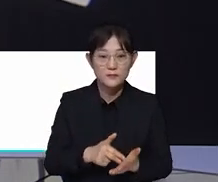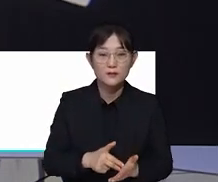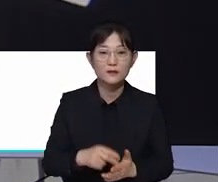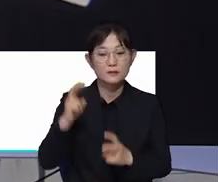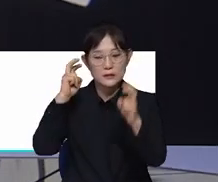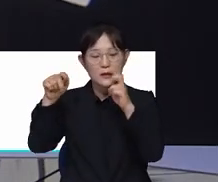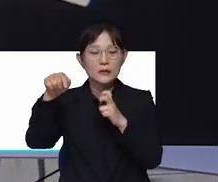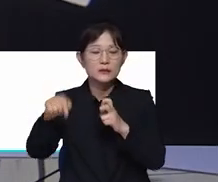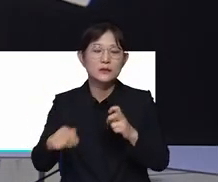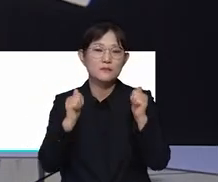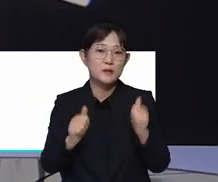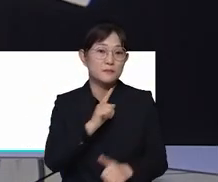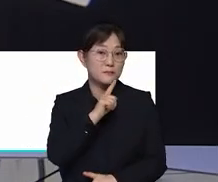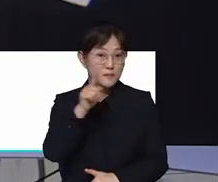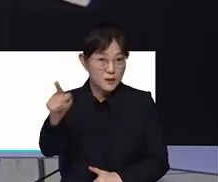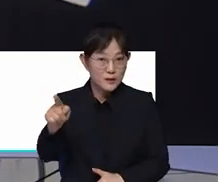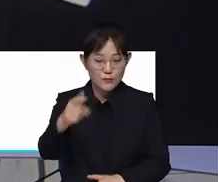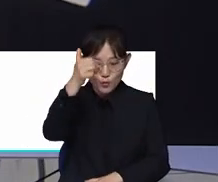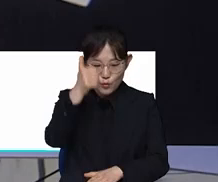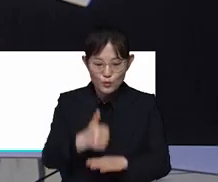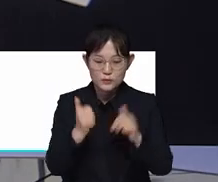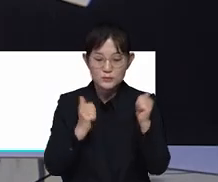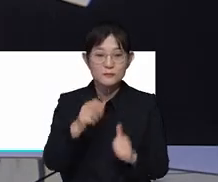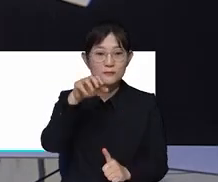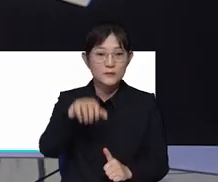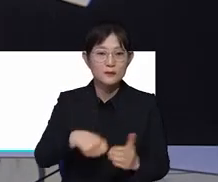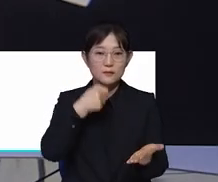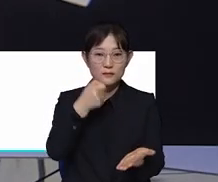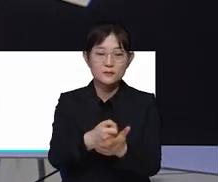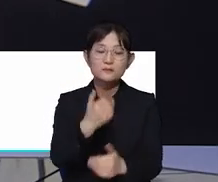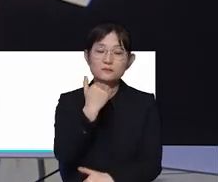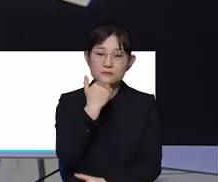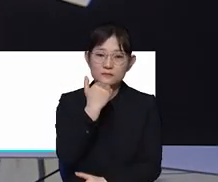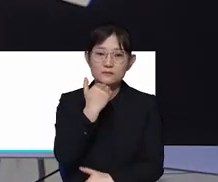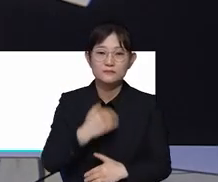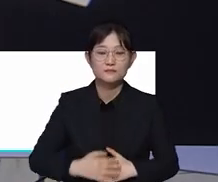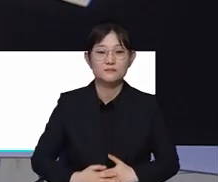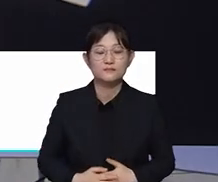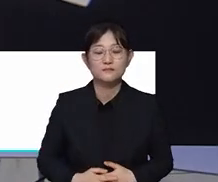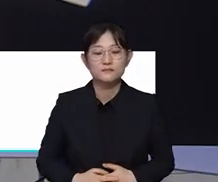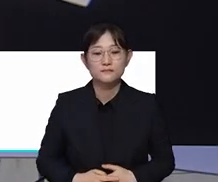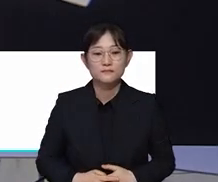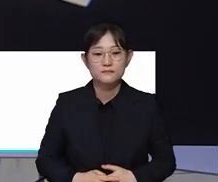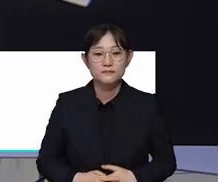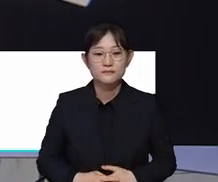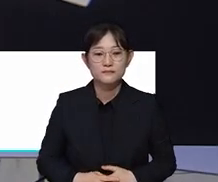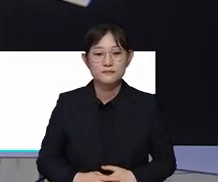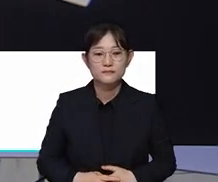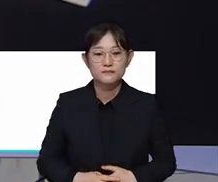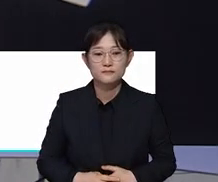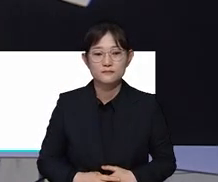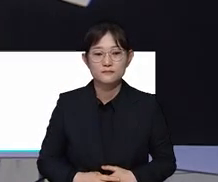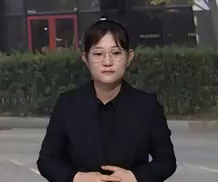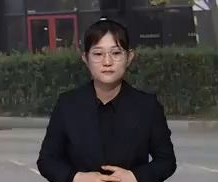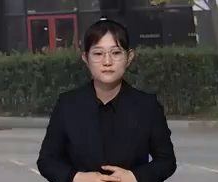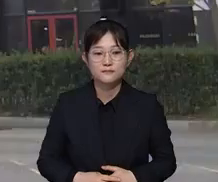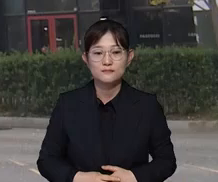소송을 제기하겠다고 밝혀 결국 재판정에서 판단을 받게 될 것으로 보입니다. 고우리 기자입니다.